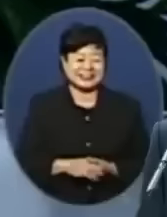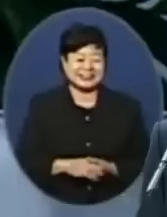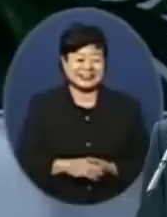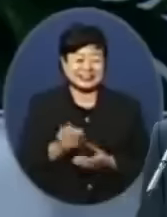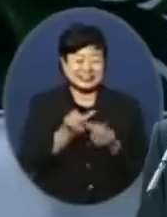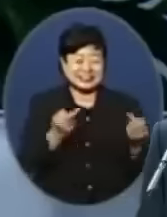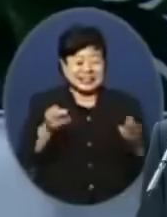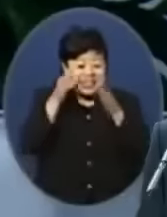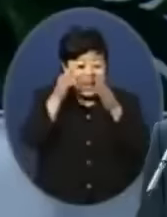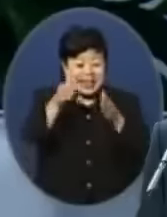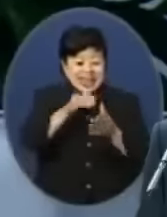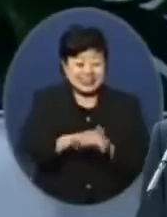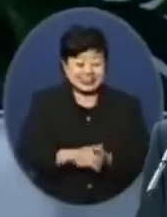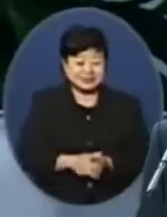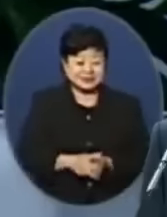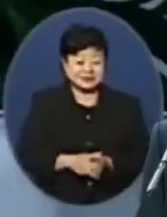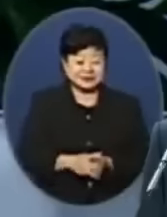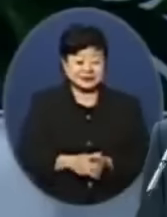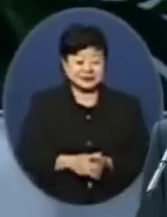산을 향해서